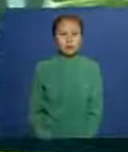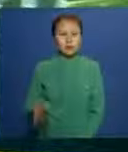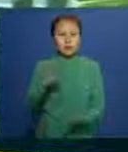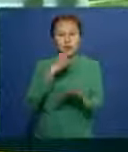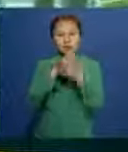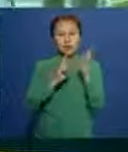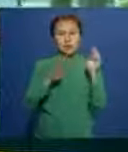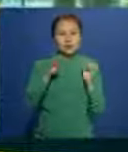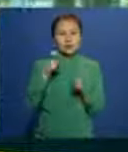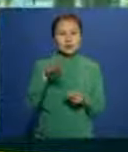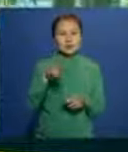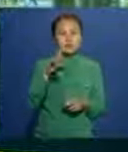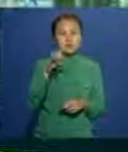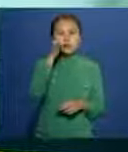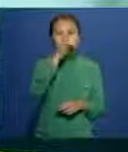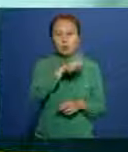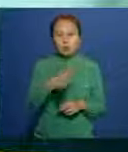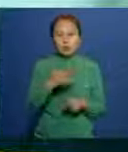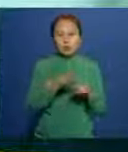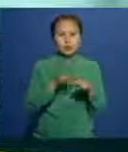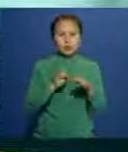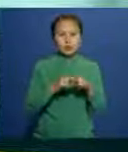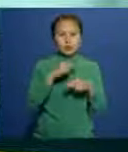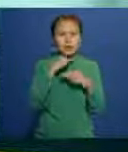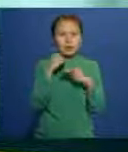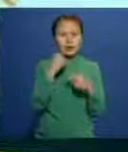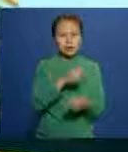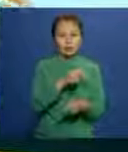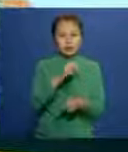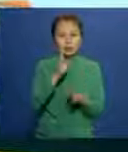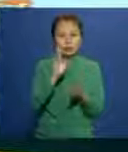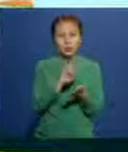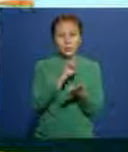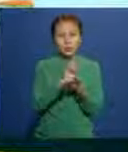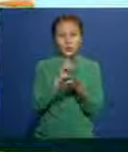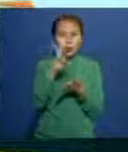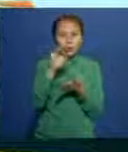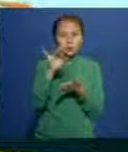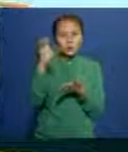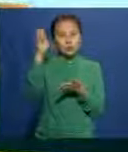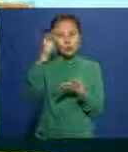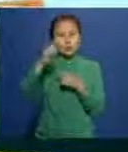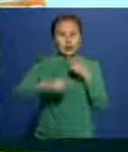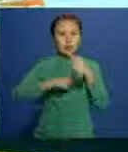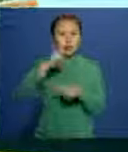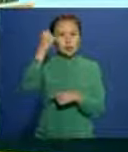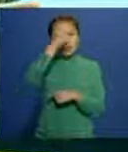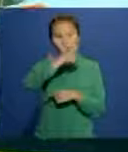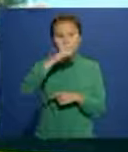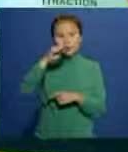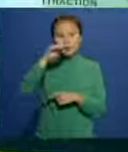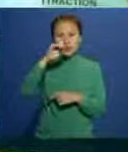Ұлттық бірыңғай тесттен өте алмай қалған талапкерлер қоғам назарынан тыс қалмайды. Олар арнайы курстардан өтіп, келесі жылы ұлттық бірыңғай